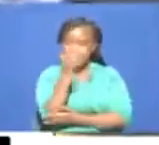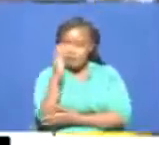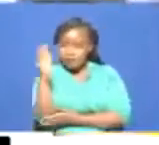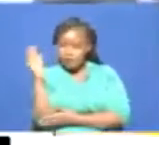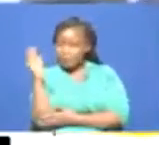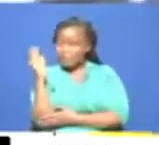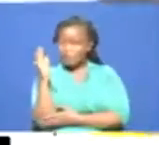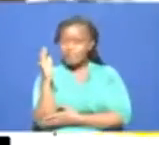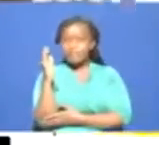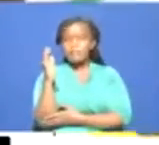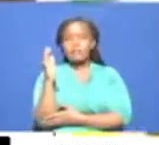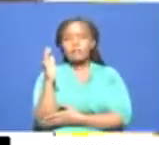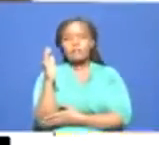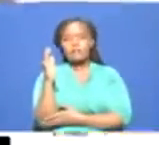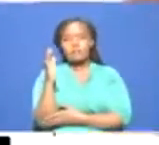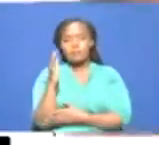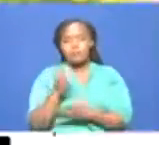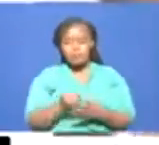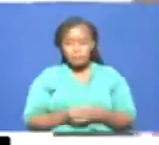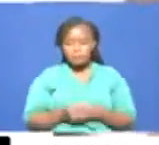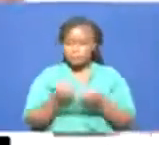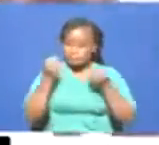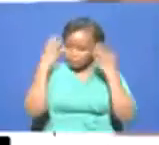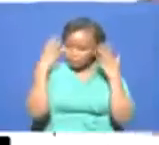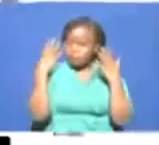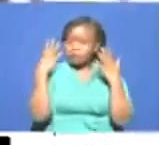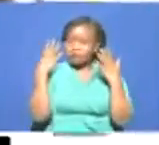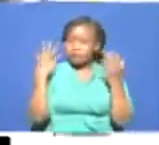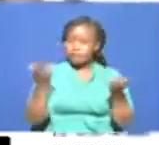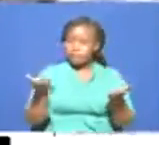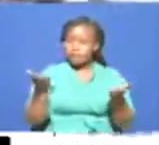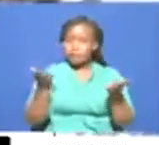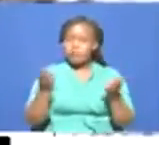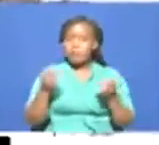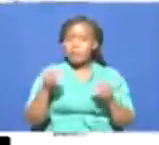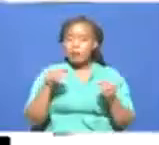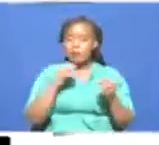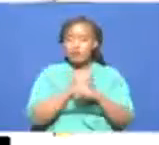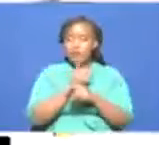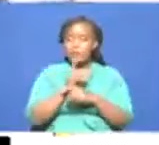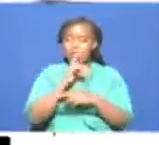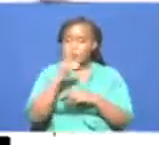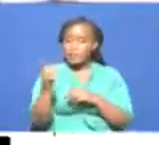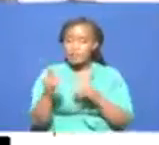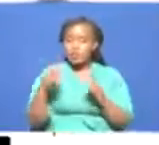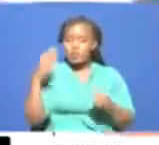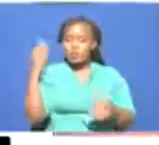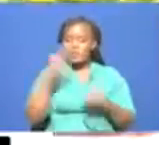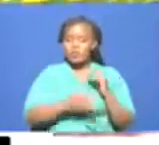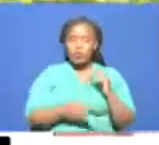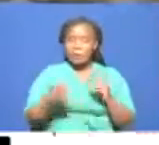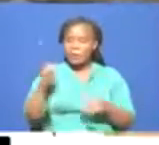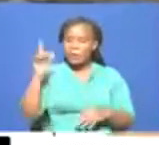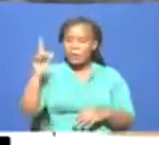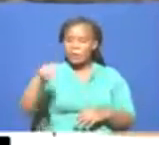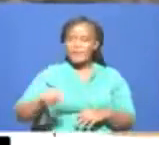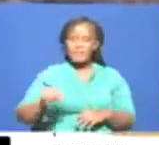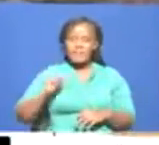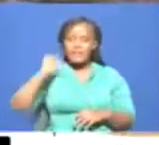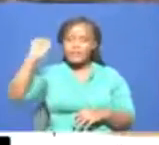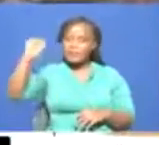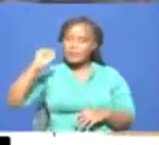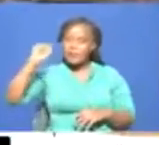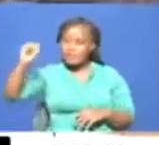Unaelewana watu wa Narok? Mnanielewa? Ndio tukomeshe siasa duni ya